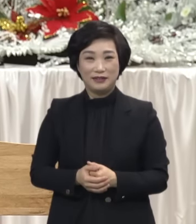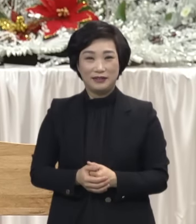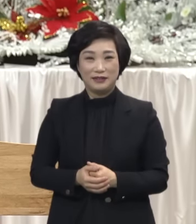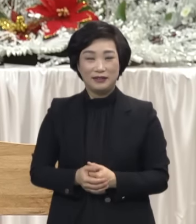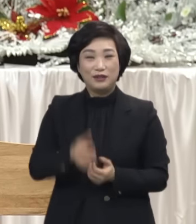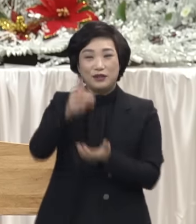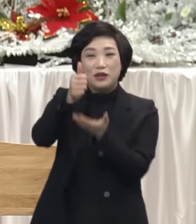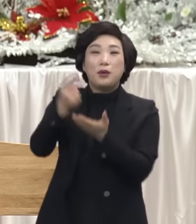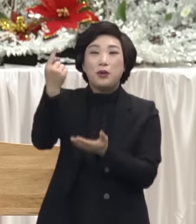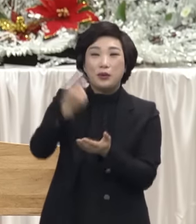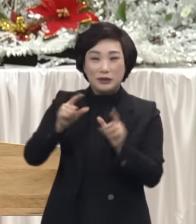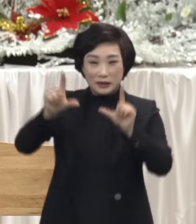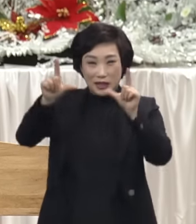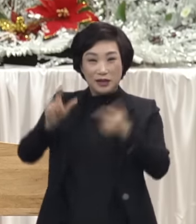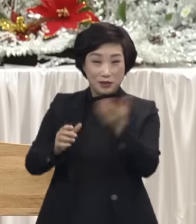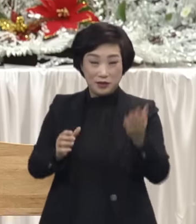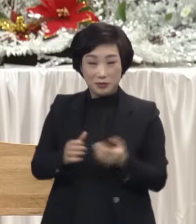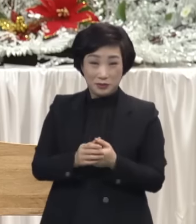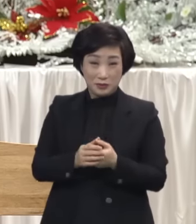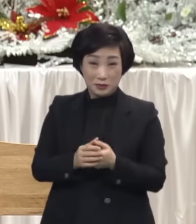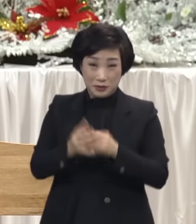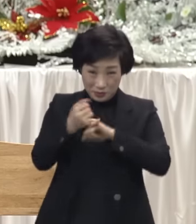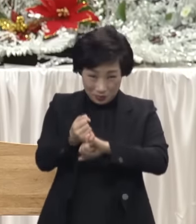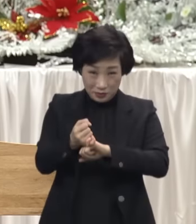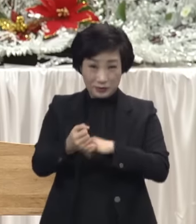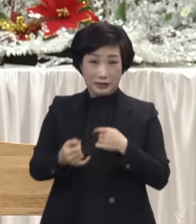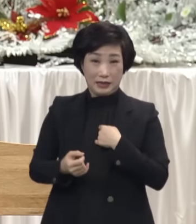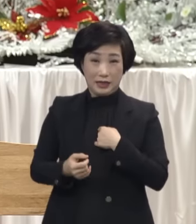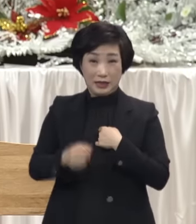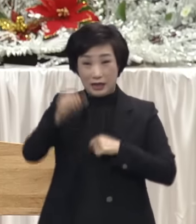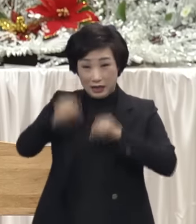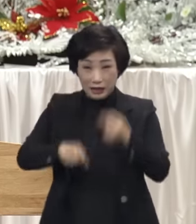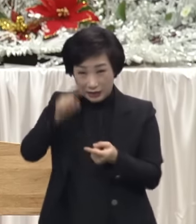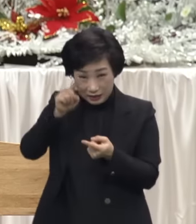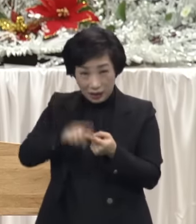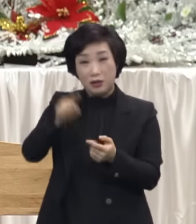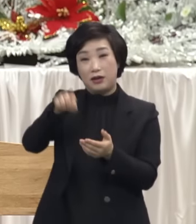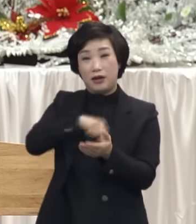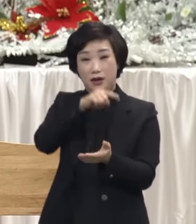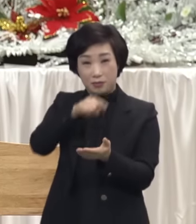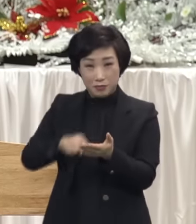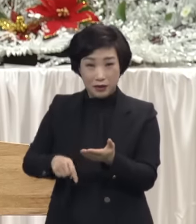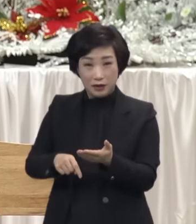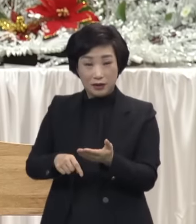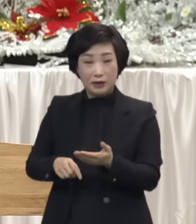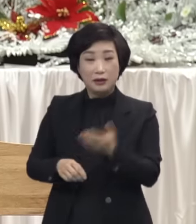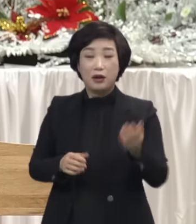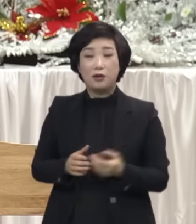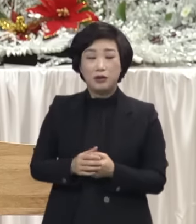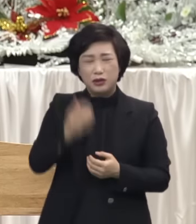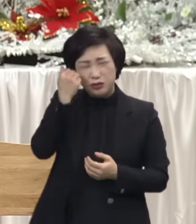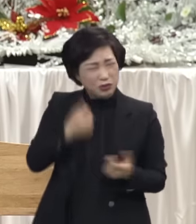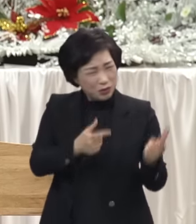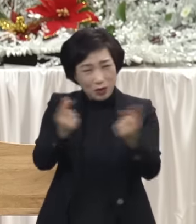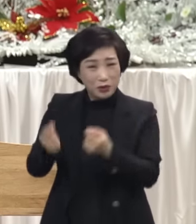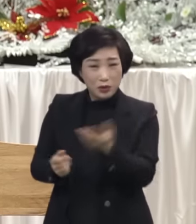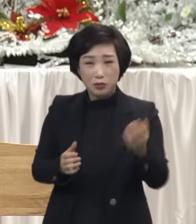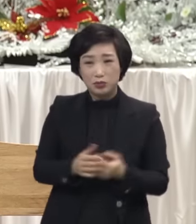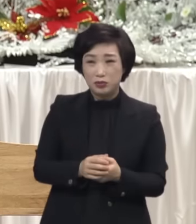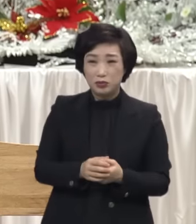주의 날에는 꼭 행한 대로 갚을 것이니 누구도